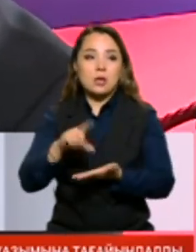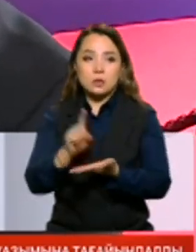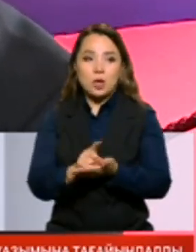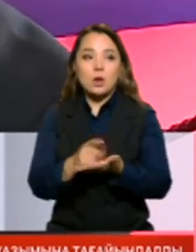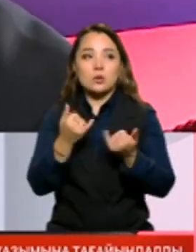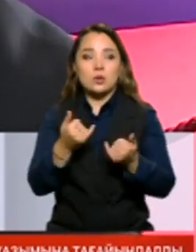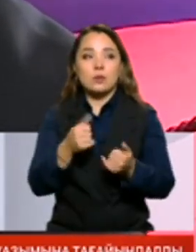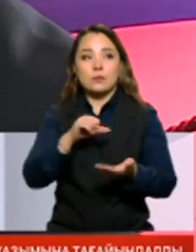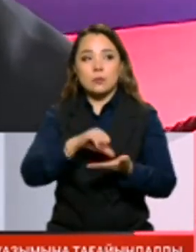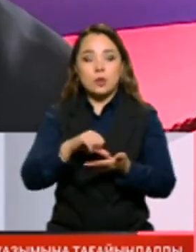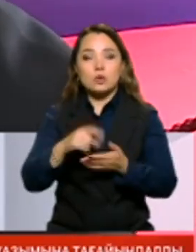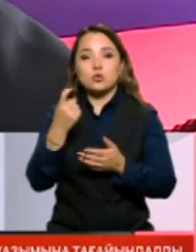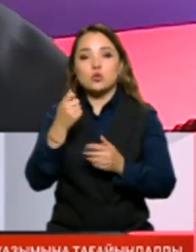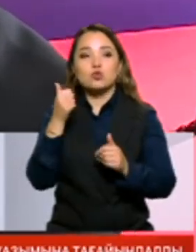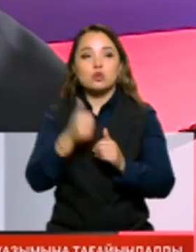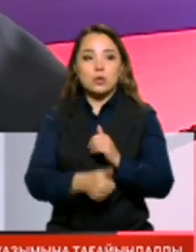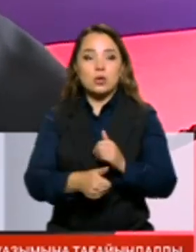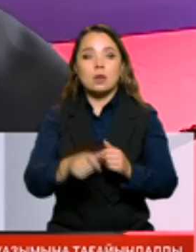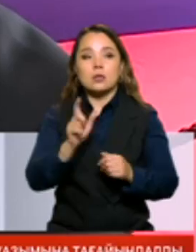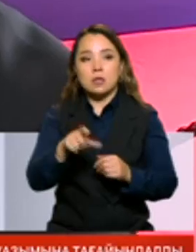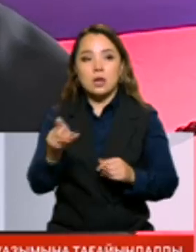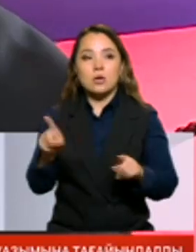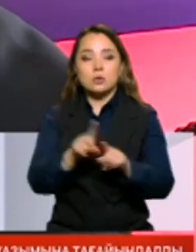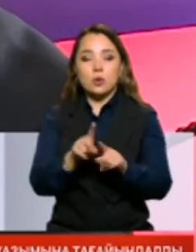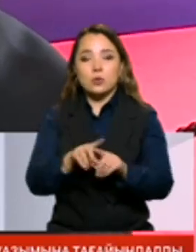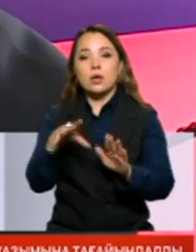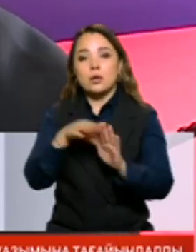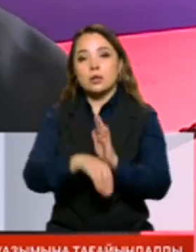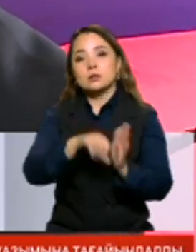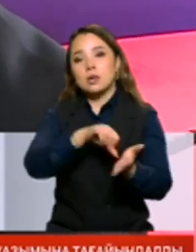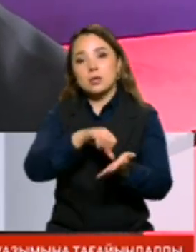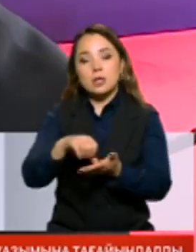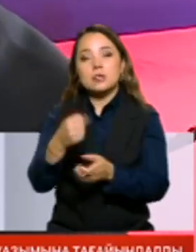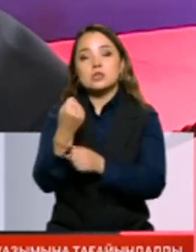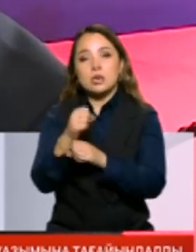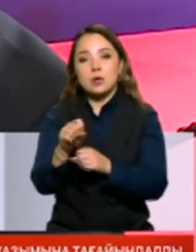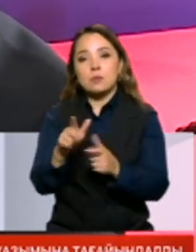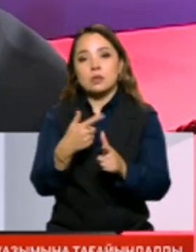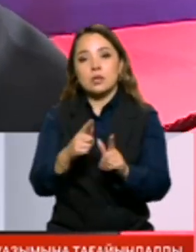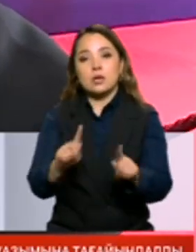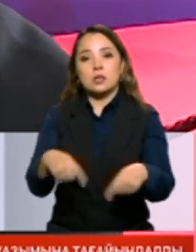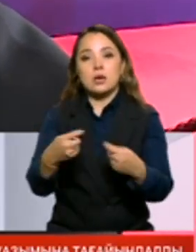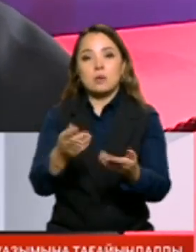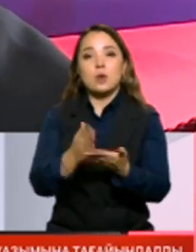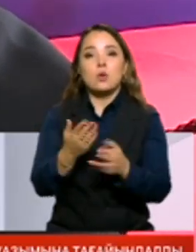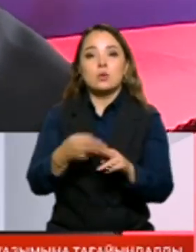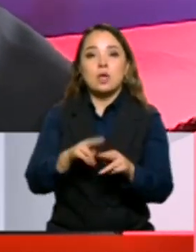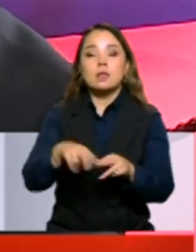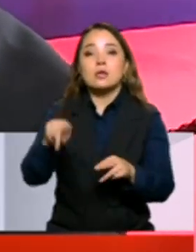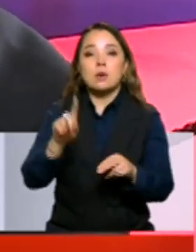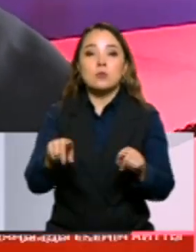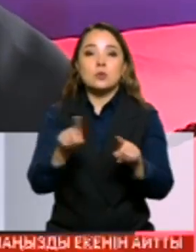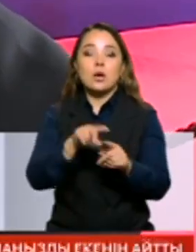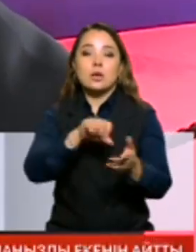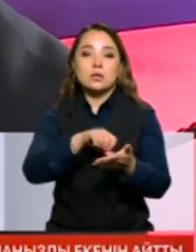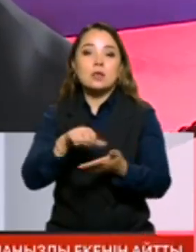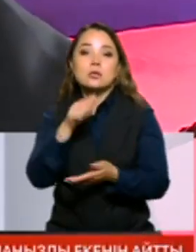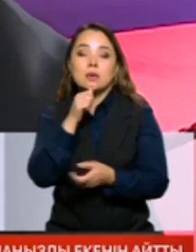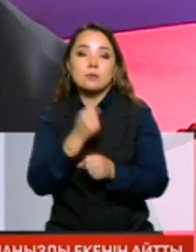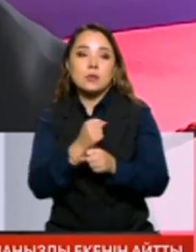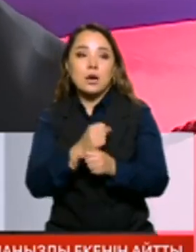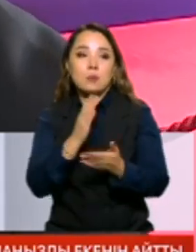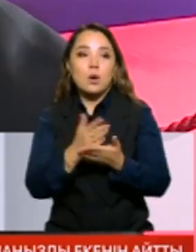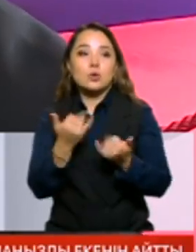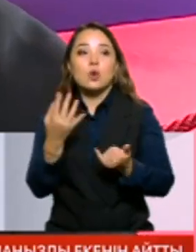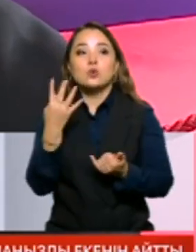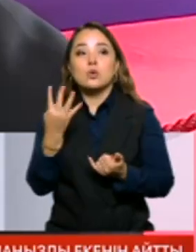мыңнан жүйріктері, жүзден жүйріктері, мыңнан тұлпарлары ғана осы байқауда жеңімпаз аталады. Енді бүгін біз енді номинация ретінде қатысып отырмыз. Енді